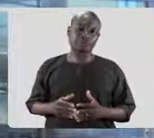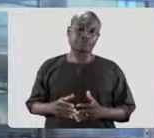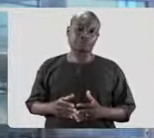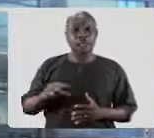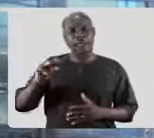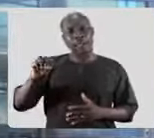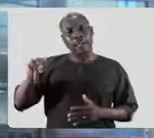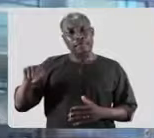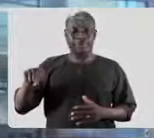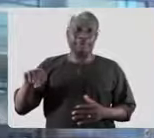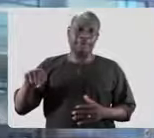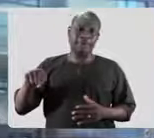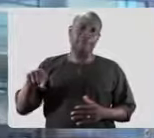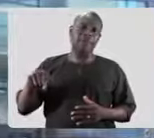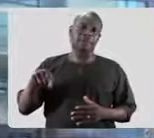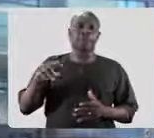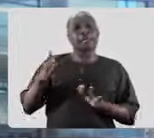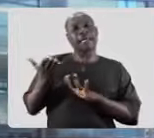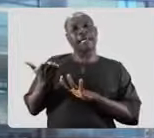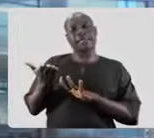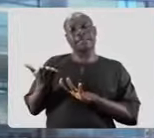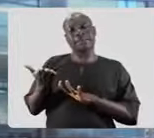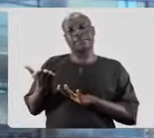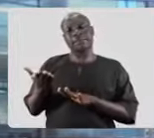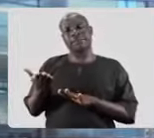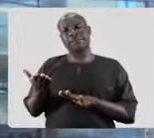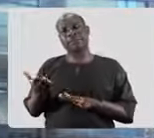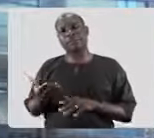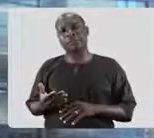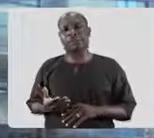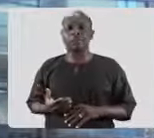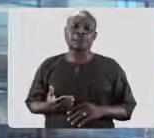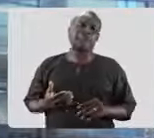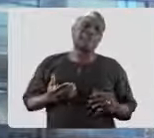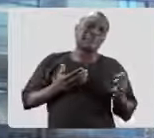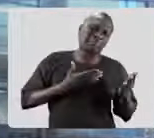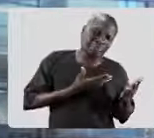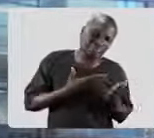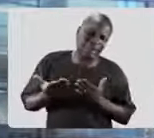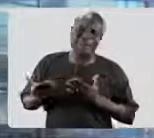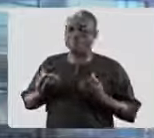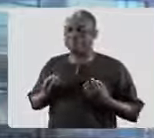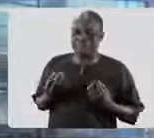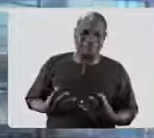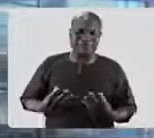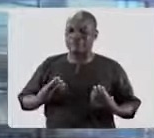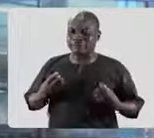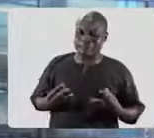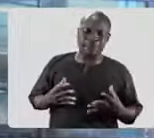sa member of parliament ni woi akofa adwendwen bebree e de abeto